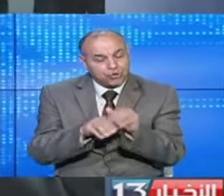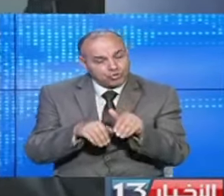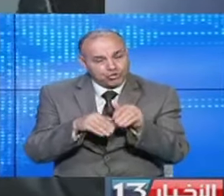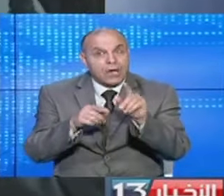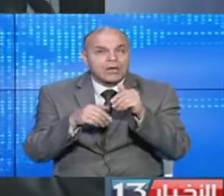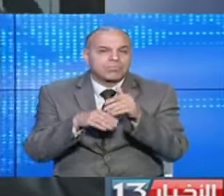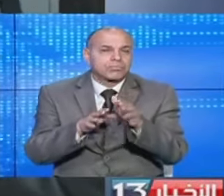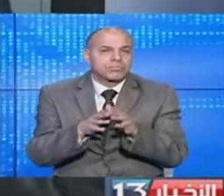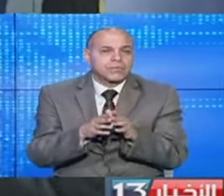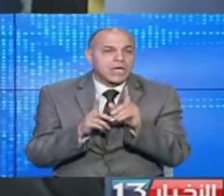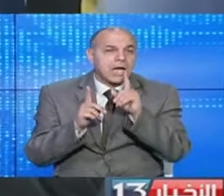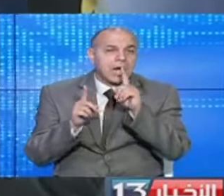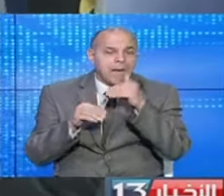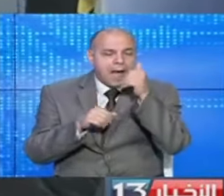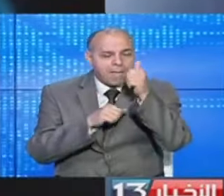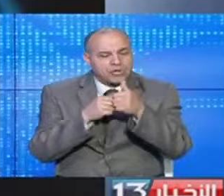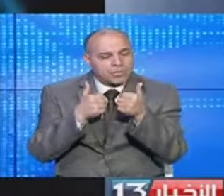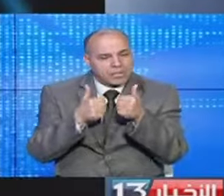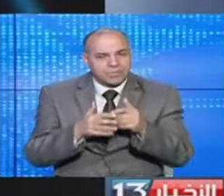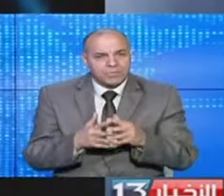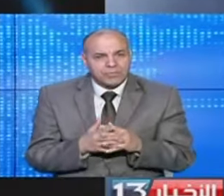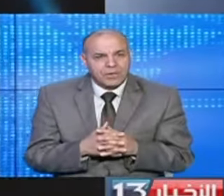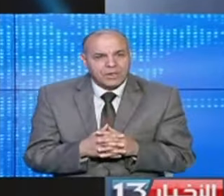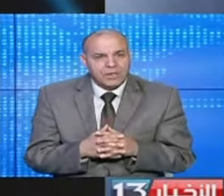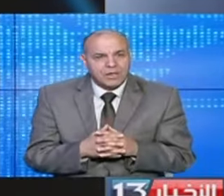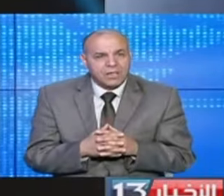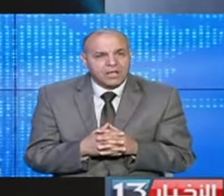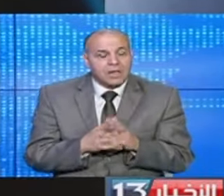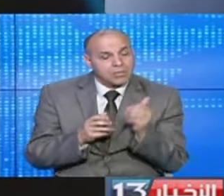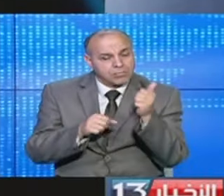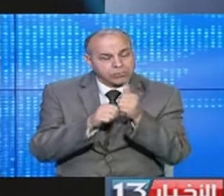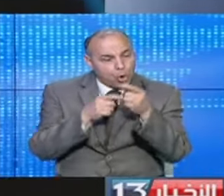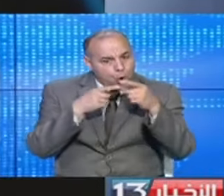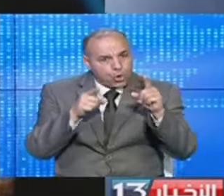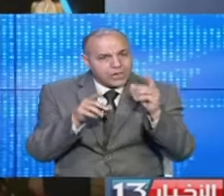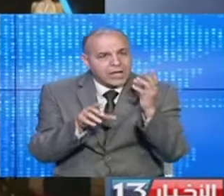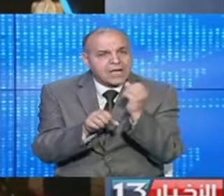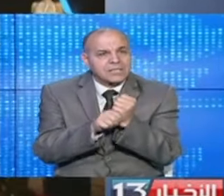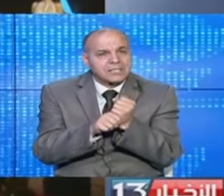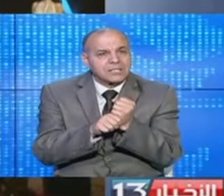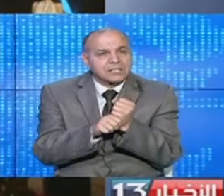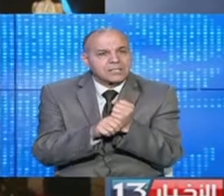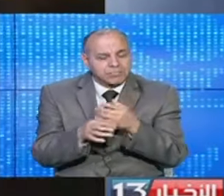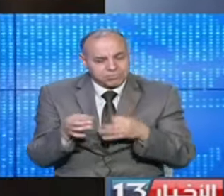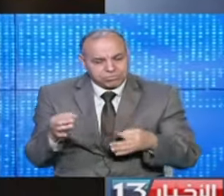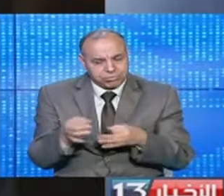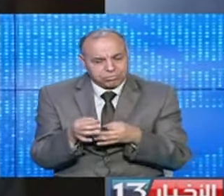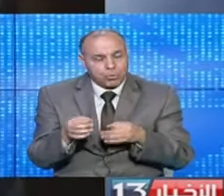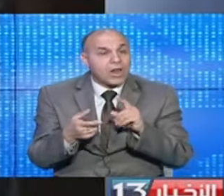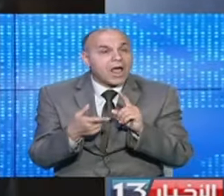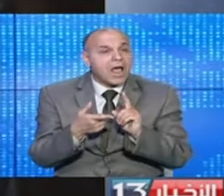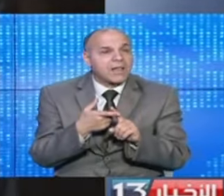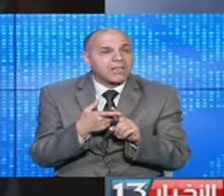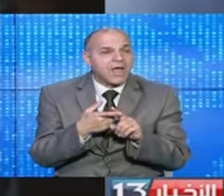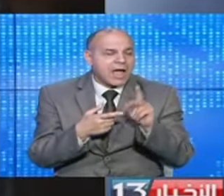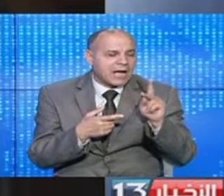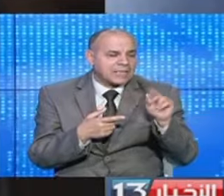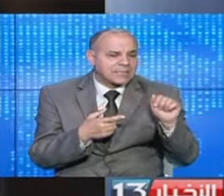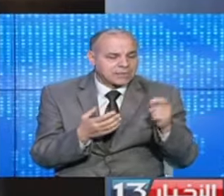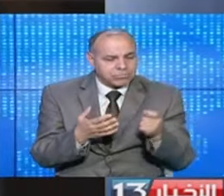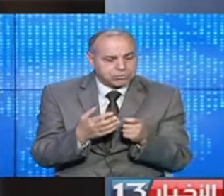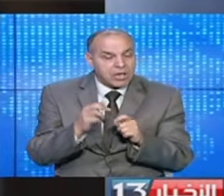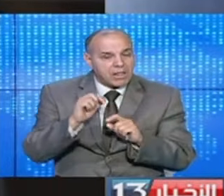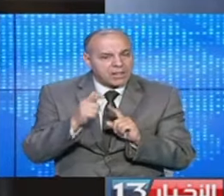المرض، ويا ربي إن شاء الله الجاي خير. وفي قسم الإبداع الحر تحصلت معزوفة غثيث من ألحان قيس الزايري